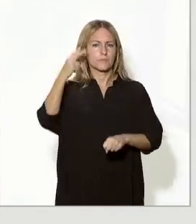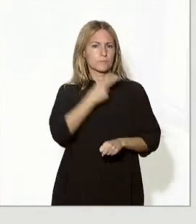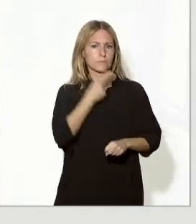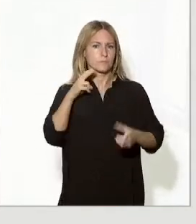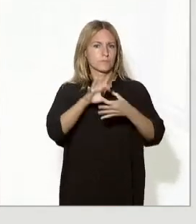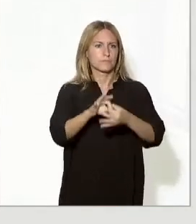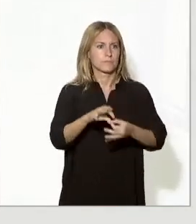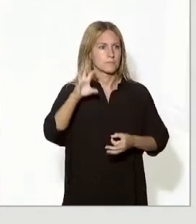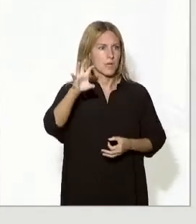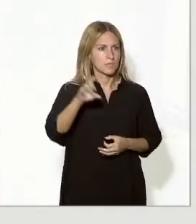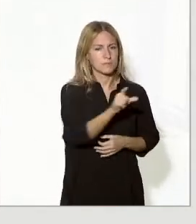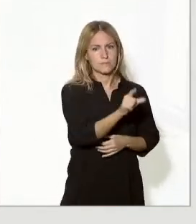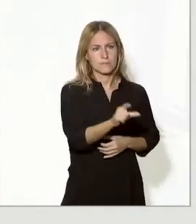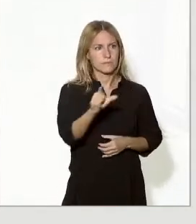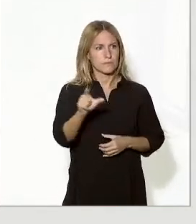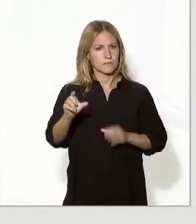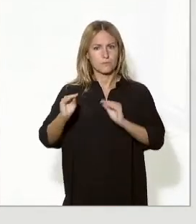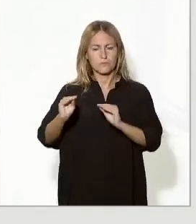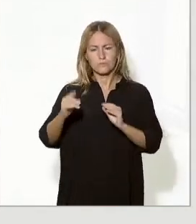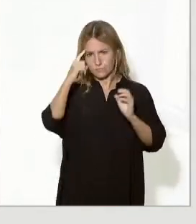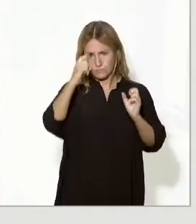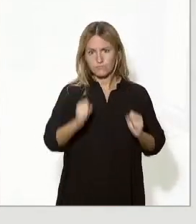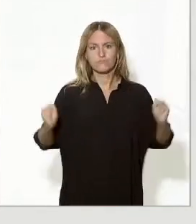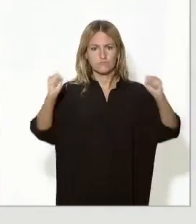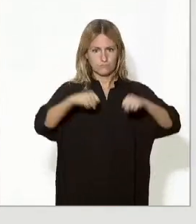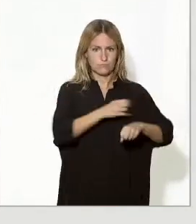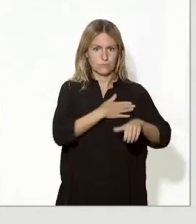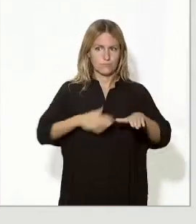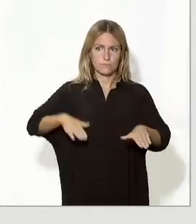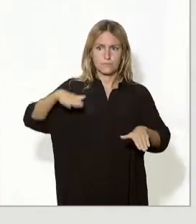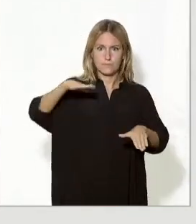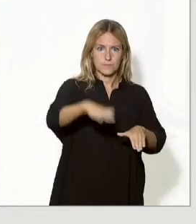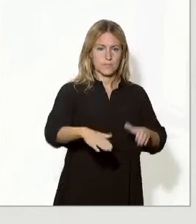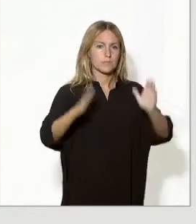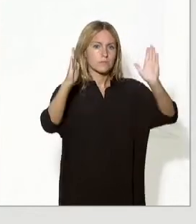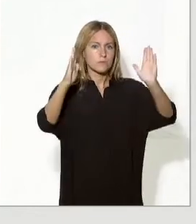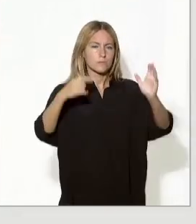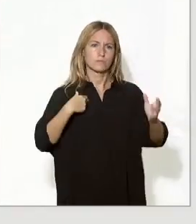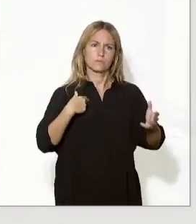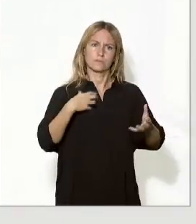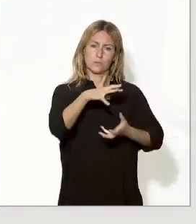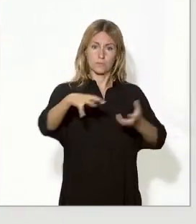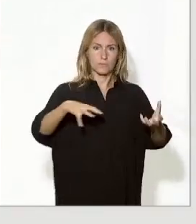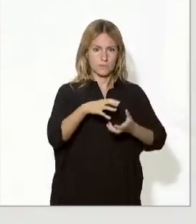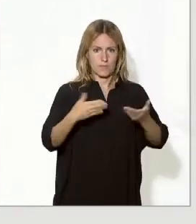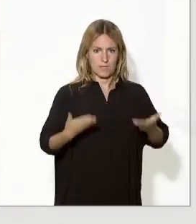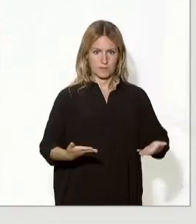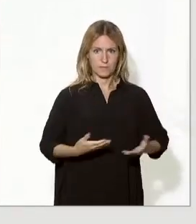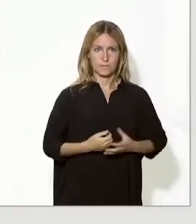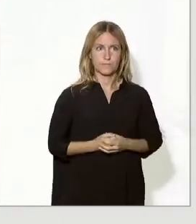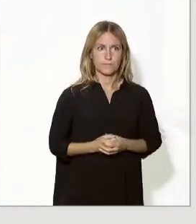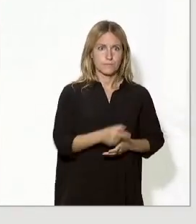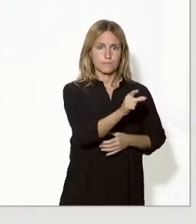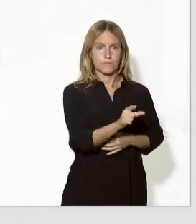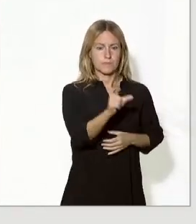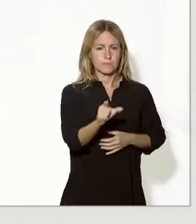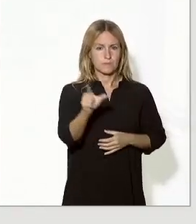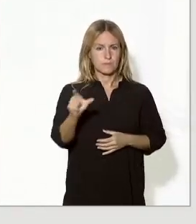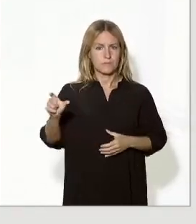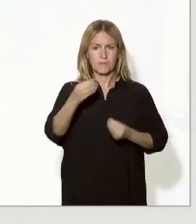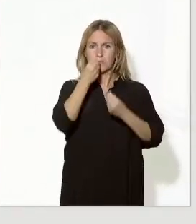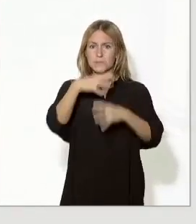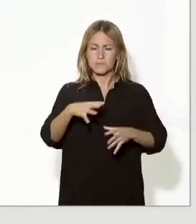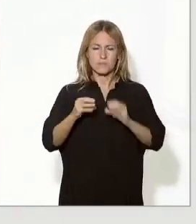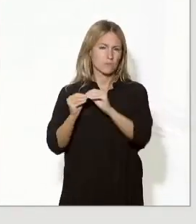amb la seva gent, disposades a fer un pas endavant en un moment de màxima complexitat com el present. Persones que representen